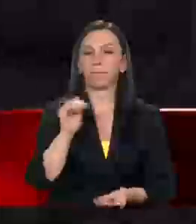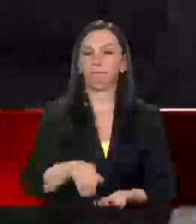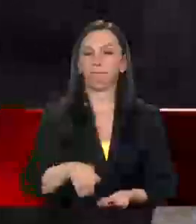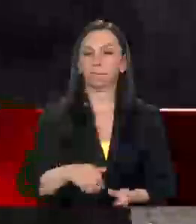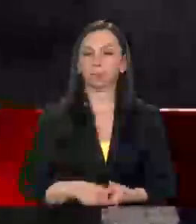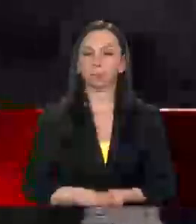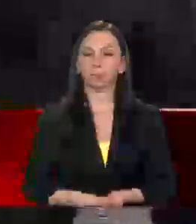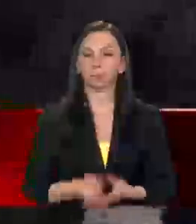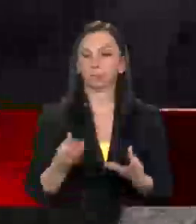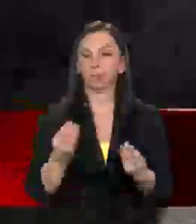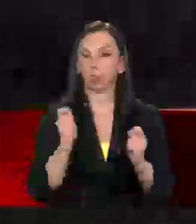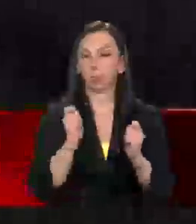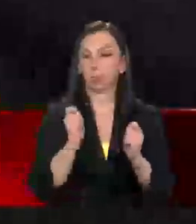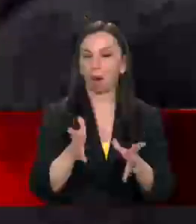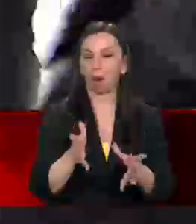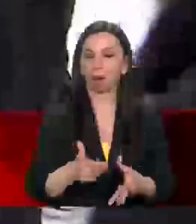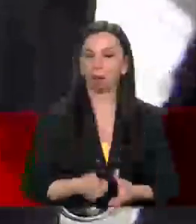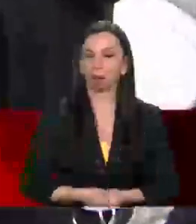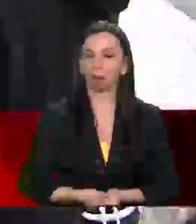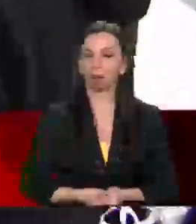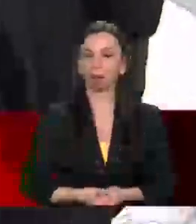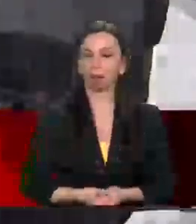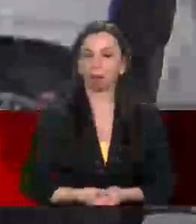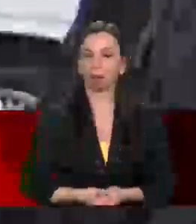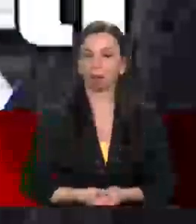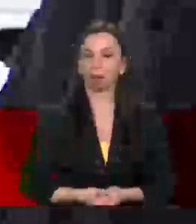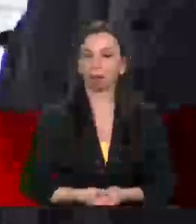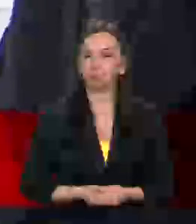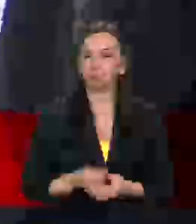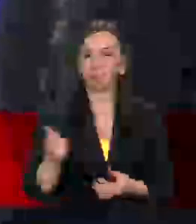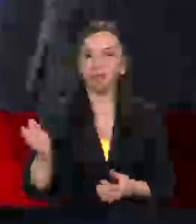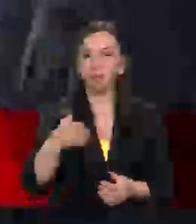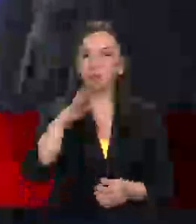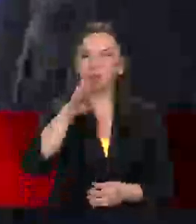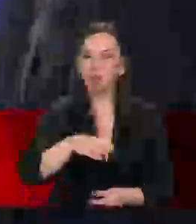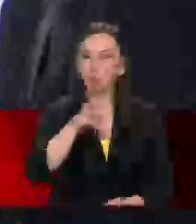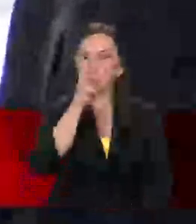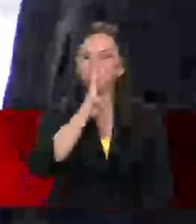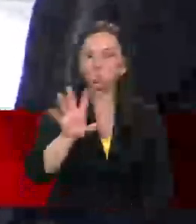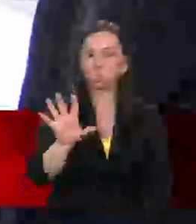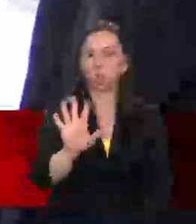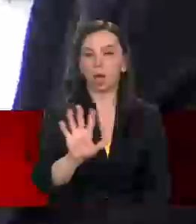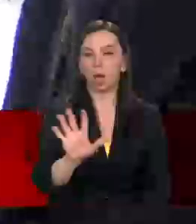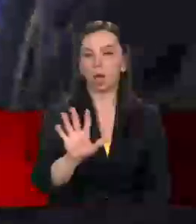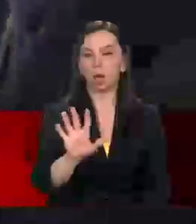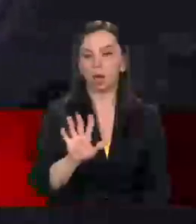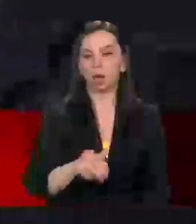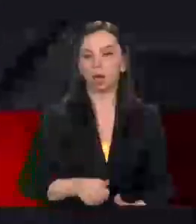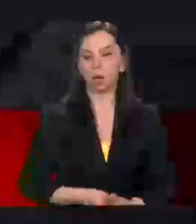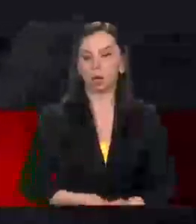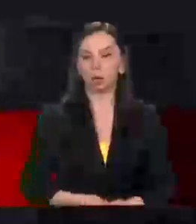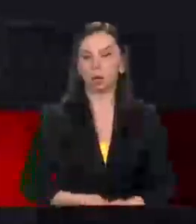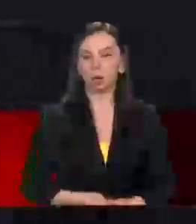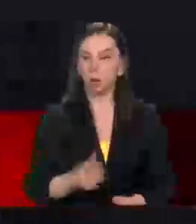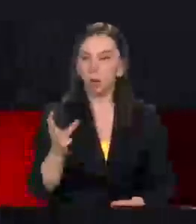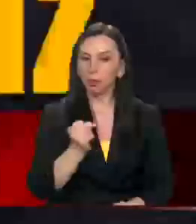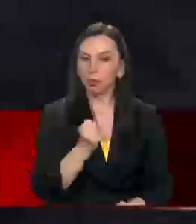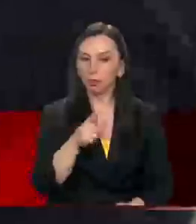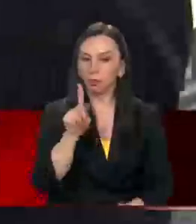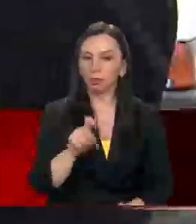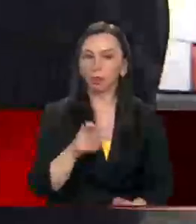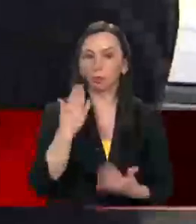lira. Pahalı, çok pahalı. Evet, pahalı. Evet, pahalı da biz de inanamıyoruz. En düşük yani 350 yani. Başka da görmedim. Alabilecek